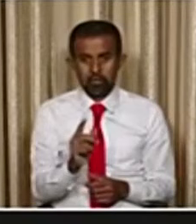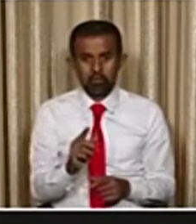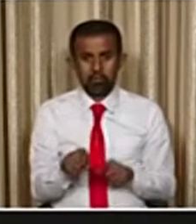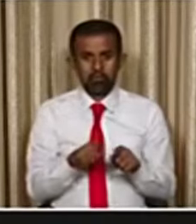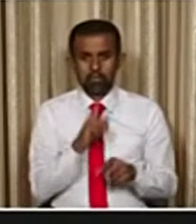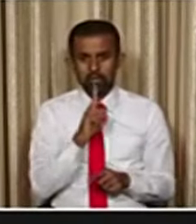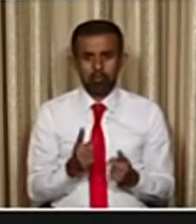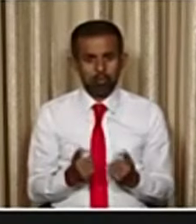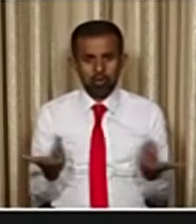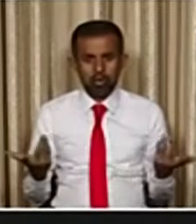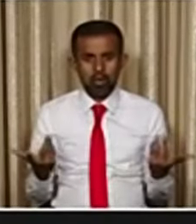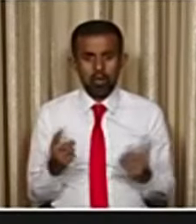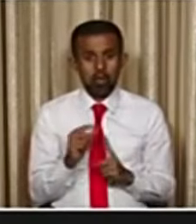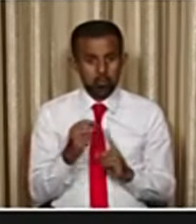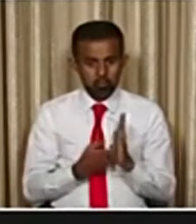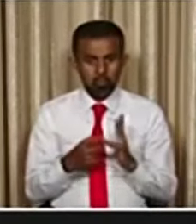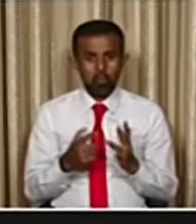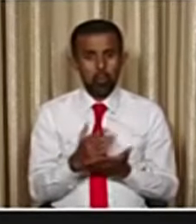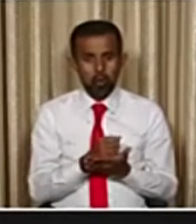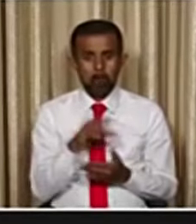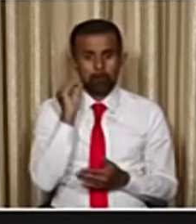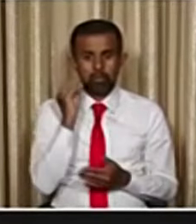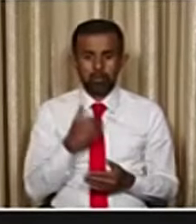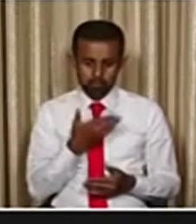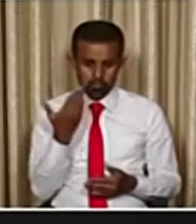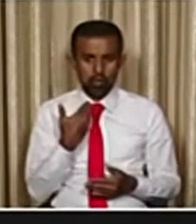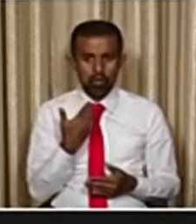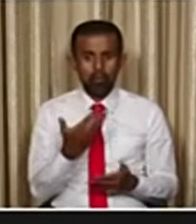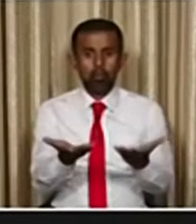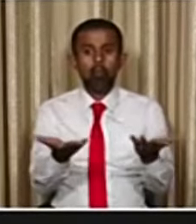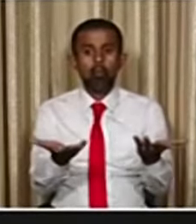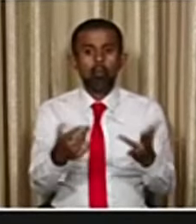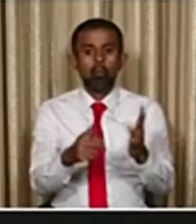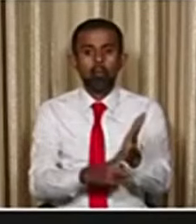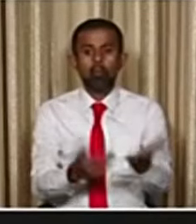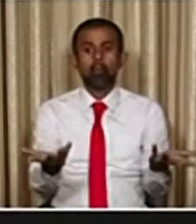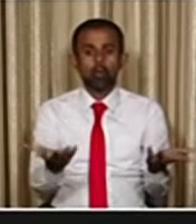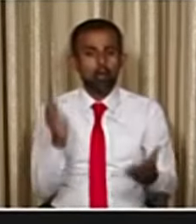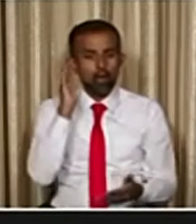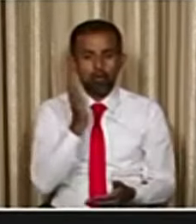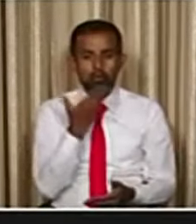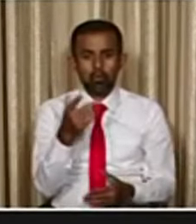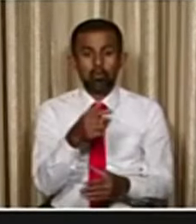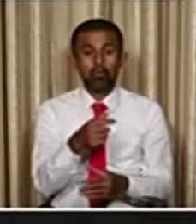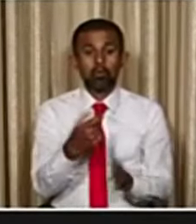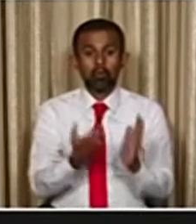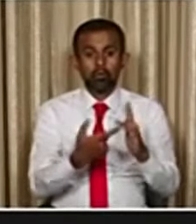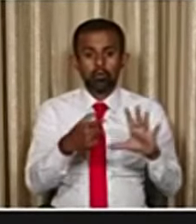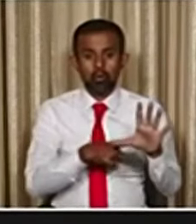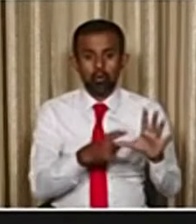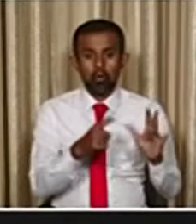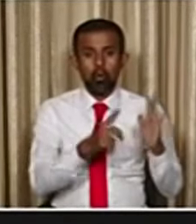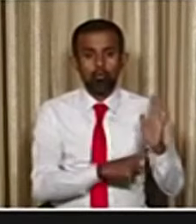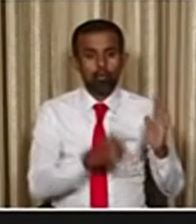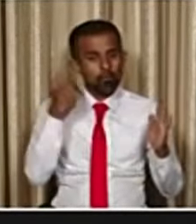මතු කරන්න ඕනේ. එතුමා මහාචාර්යවරේ කවුරුත් පිළිගන්න කෙනෙක්. අපටත් පුළුවන් අහන්න කෝ ඔයගොල්ලන්ගේ ඕලල් සහතික කියලා. කෝ ඔයගොල්ලන්ගේ රාජකීය විද්‍යාලයේ සාමාන්‍ය